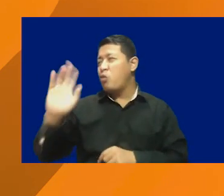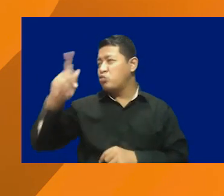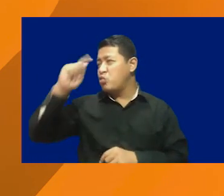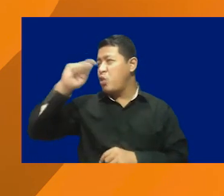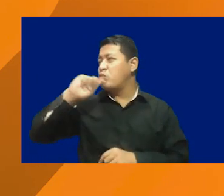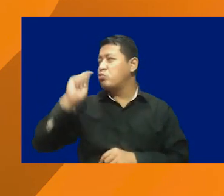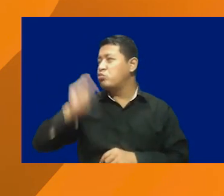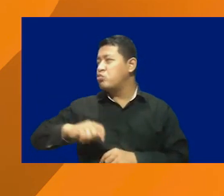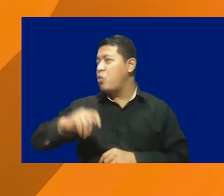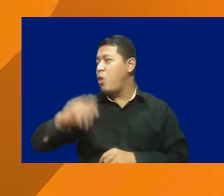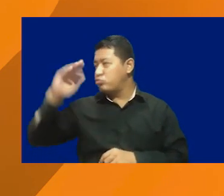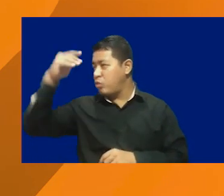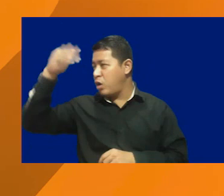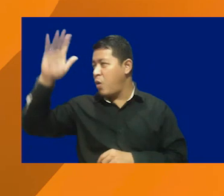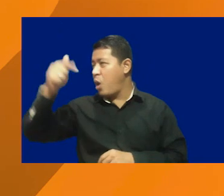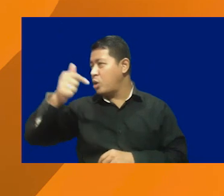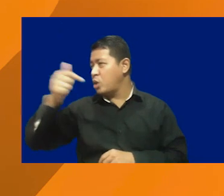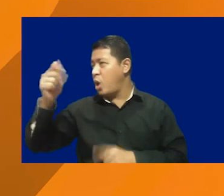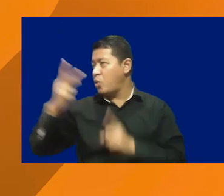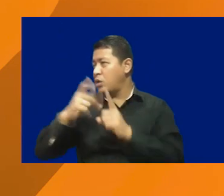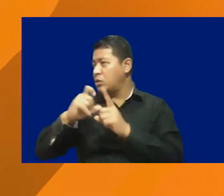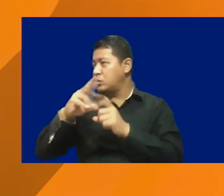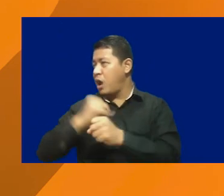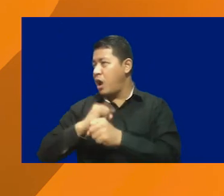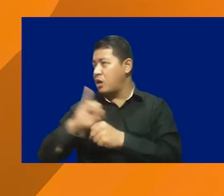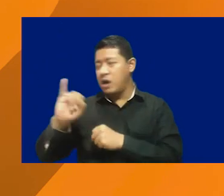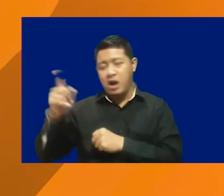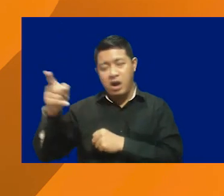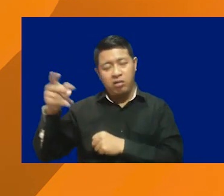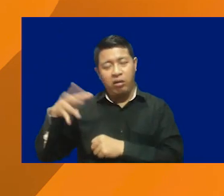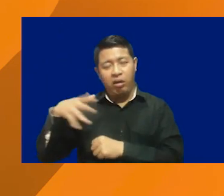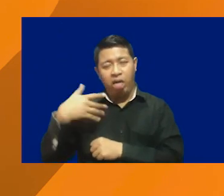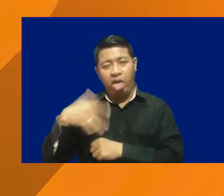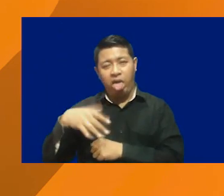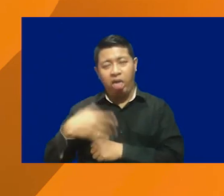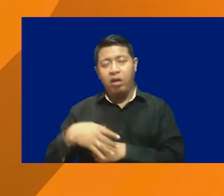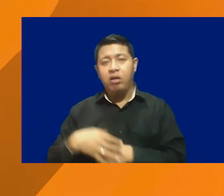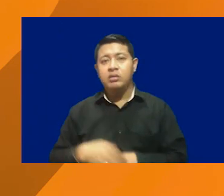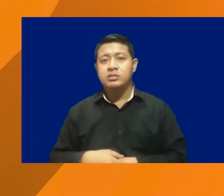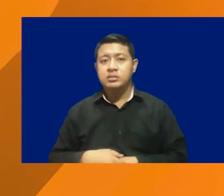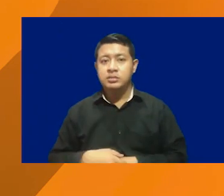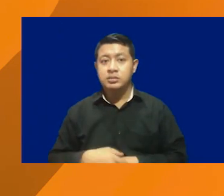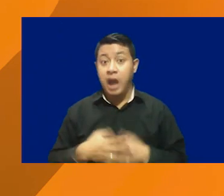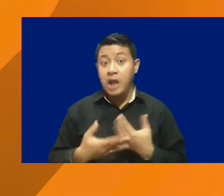Mungkin karena sudah tua, sudah dewasa, jadi kurang dihargai.